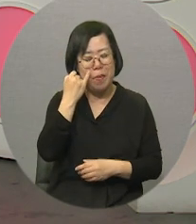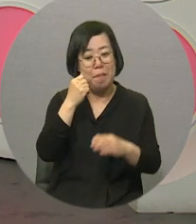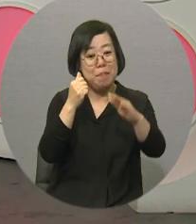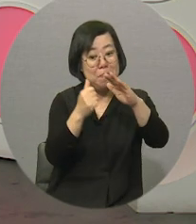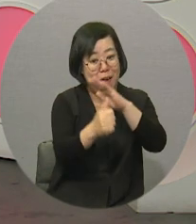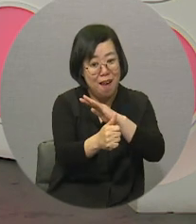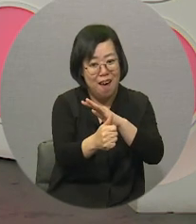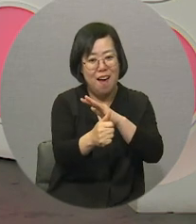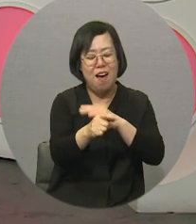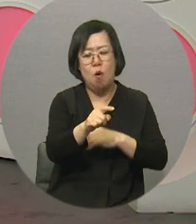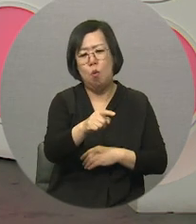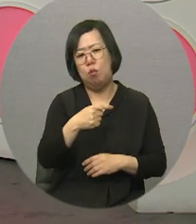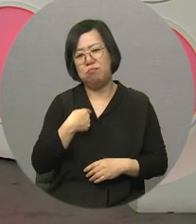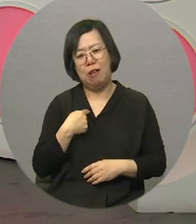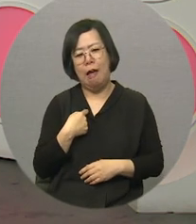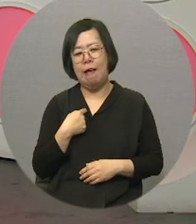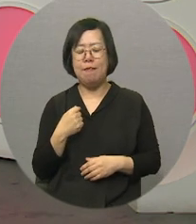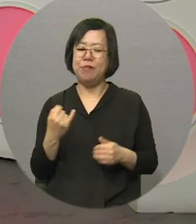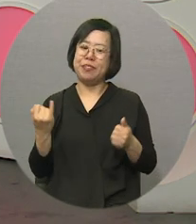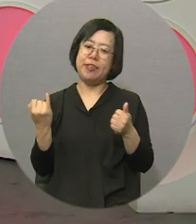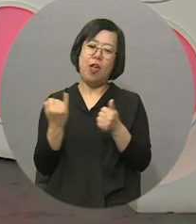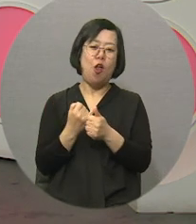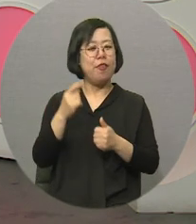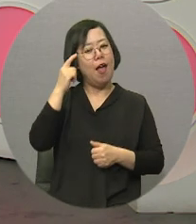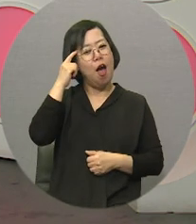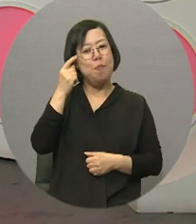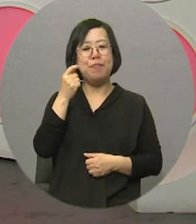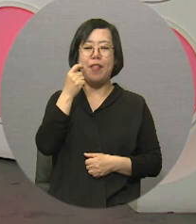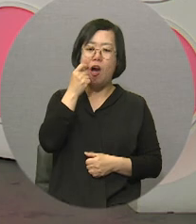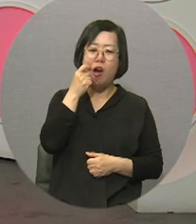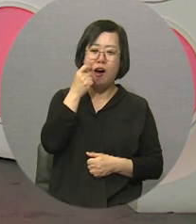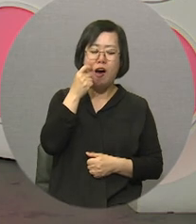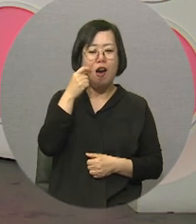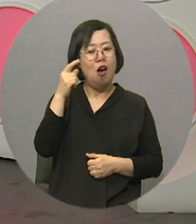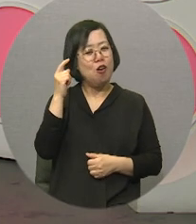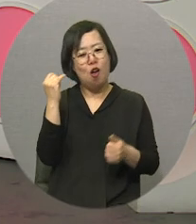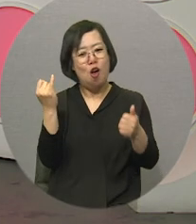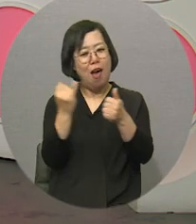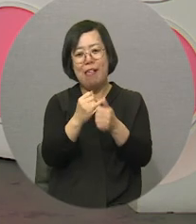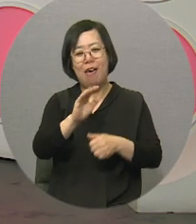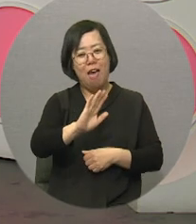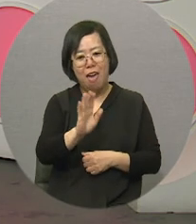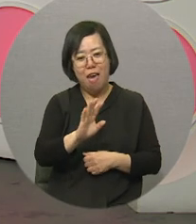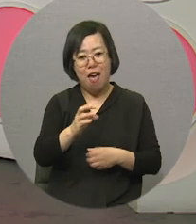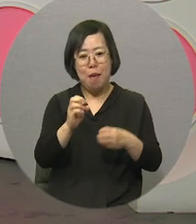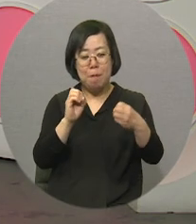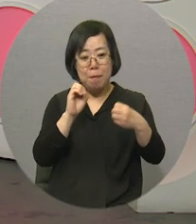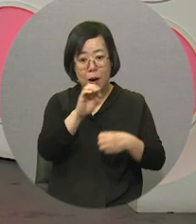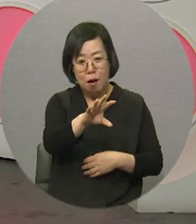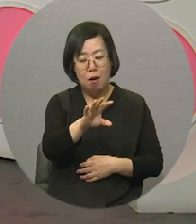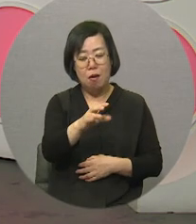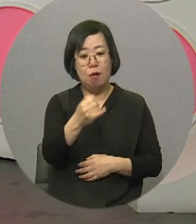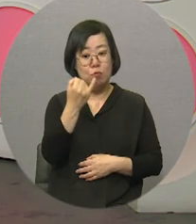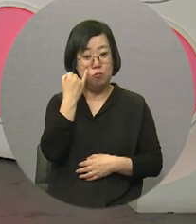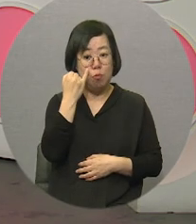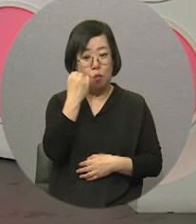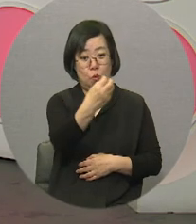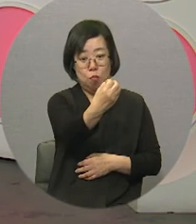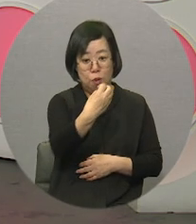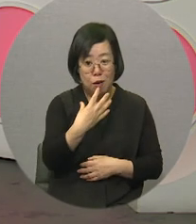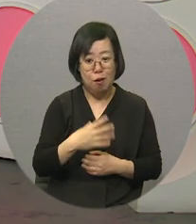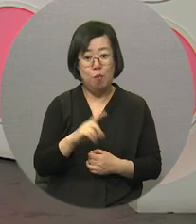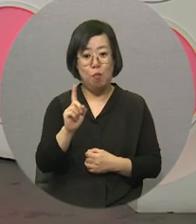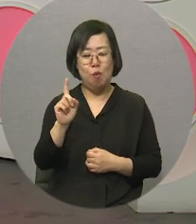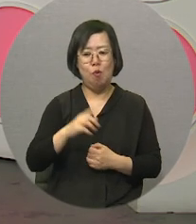저 이모한테 결혼은 안 하겠다고 말하면서 웃었는데요. 갑자기 이모가 진지하게 말씀을 하시는 거예요.